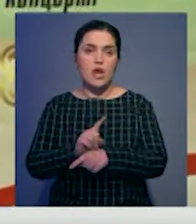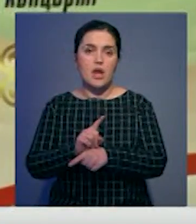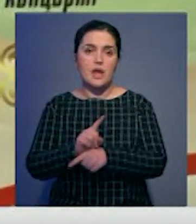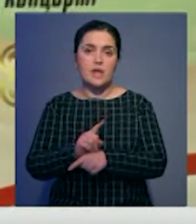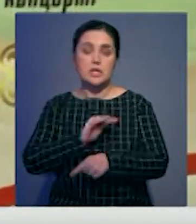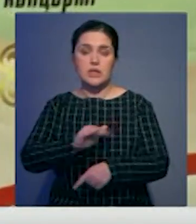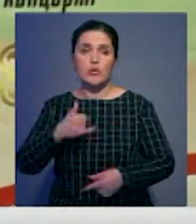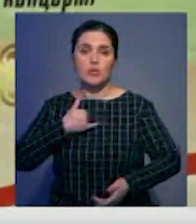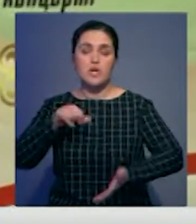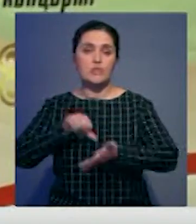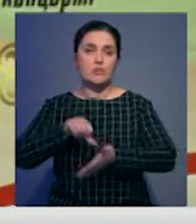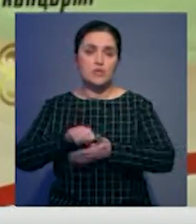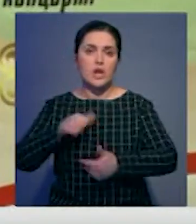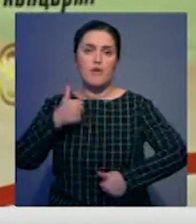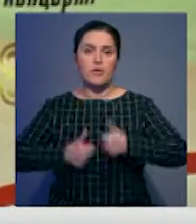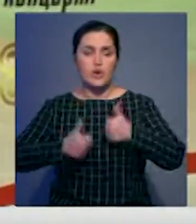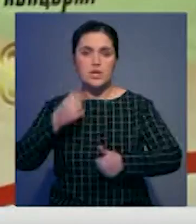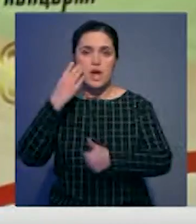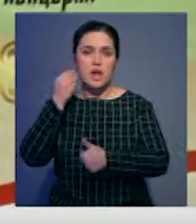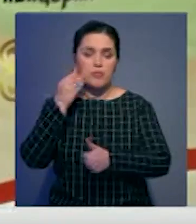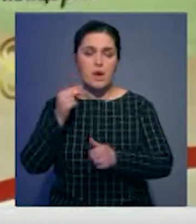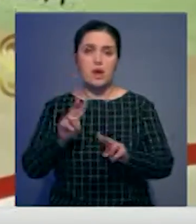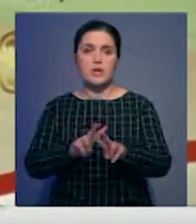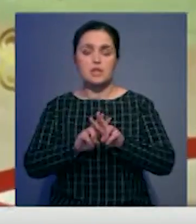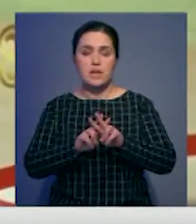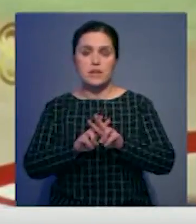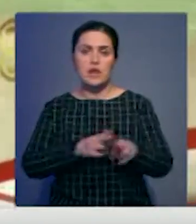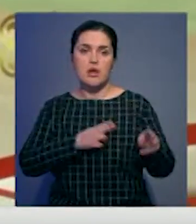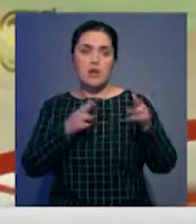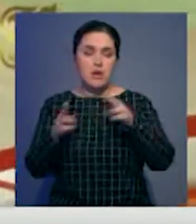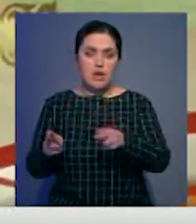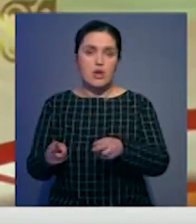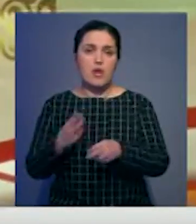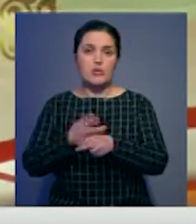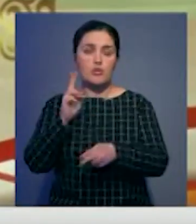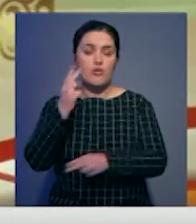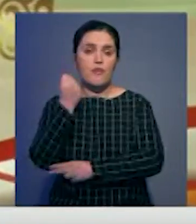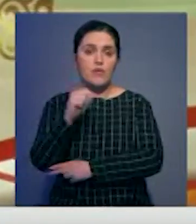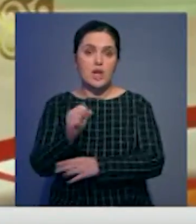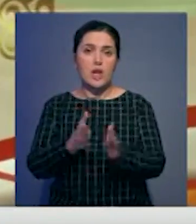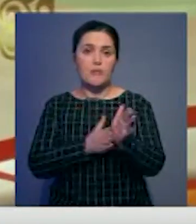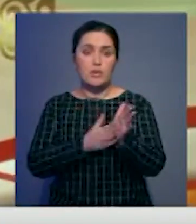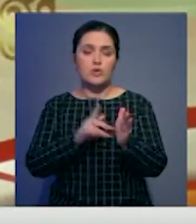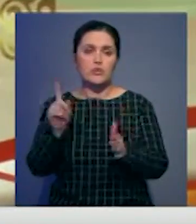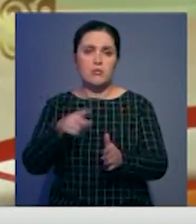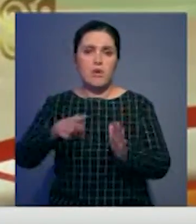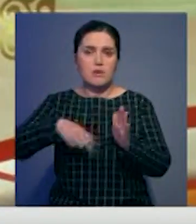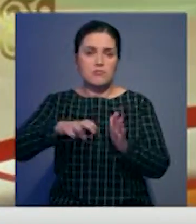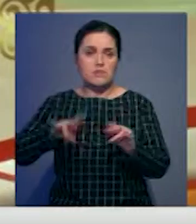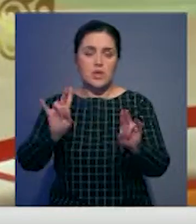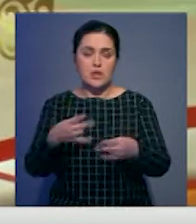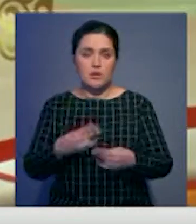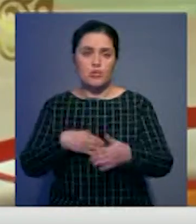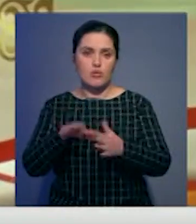у нас участвуют в конкурсах и в Алмате, и в Астану ездят. Есть уже лауреаты. Чтобы не бегали где-то, не